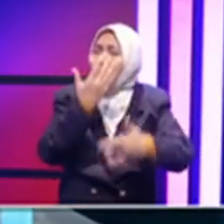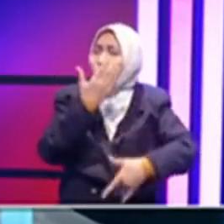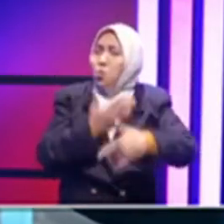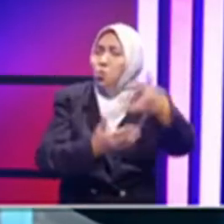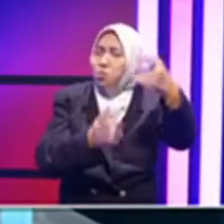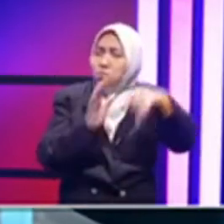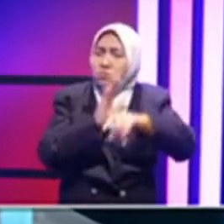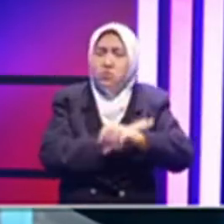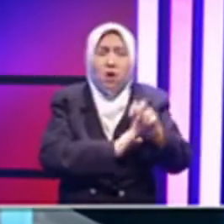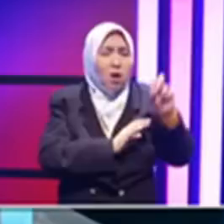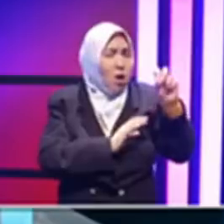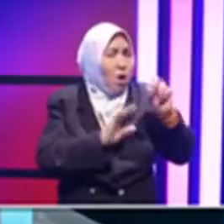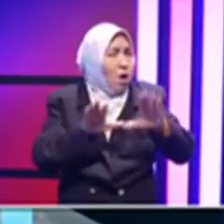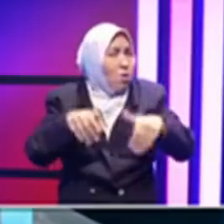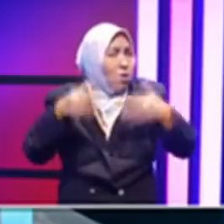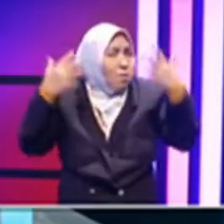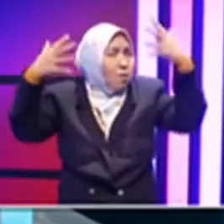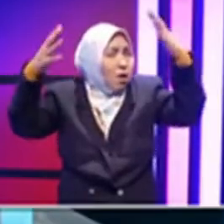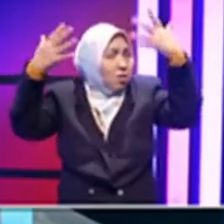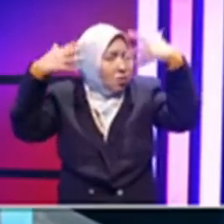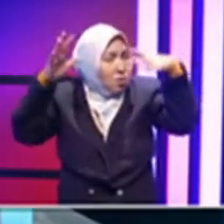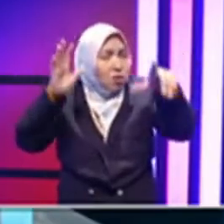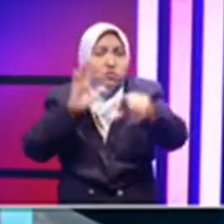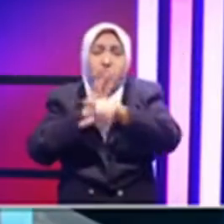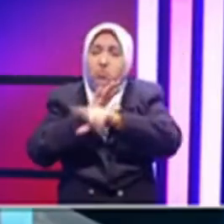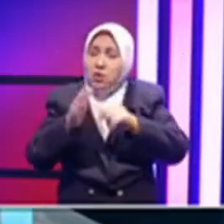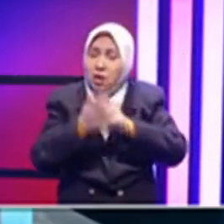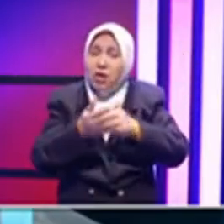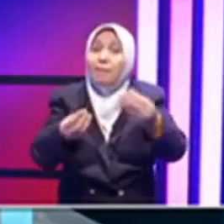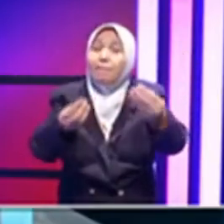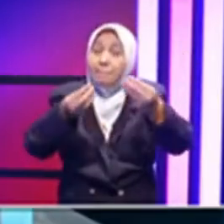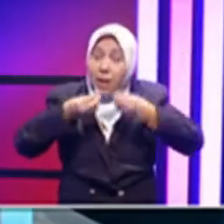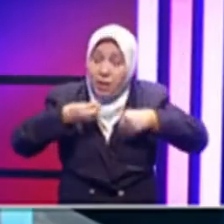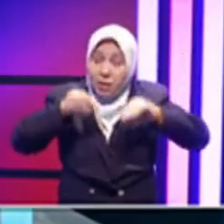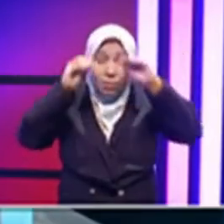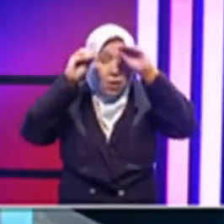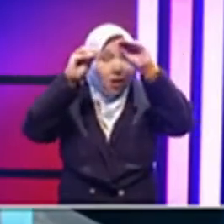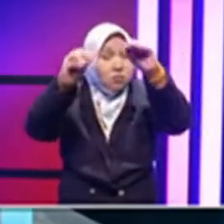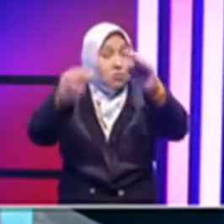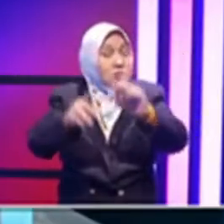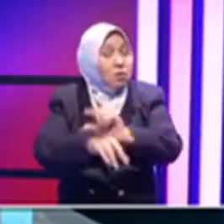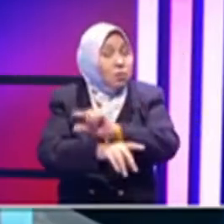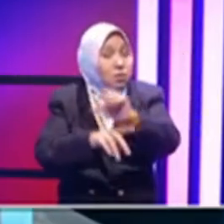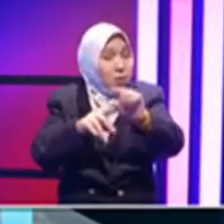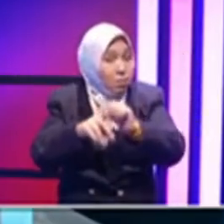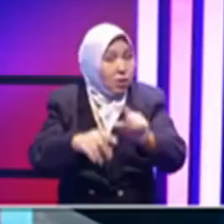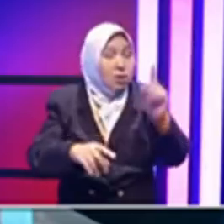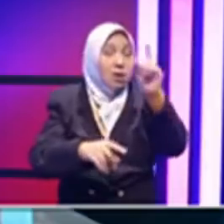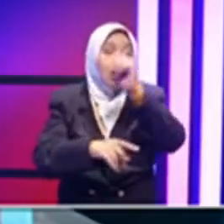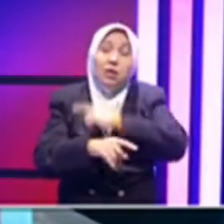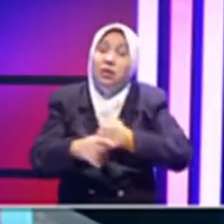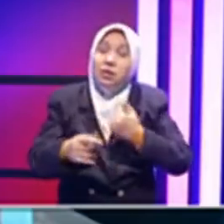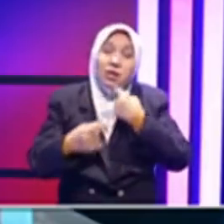kehebatan surah ini sendiri yang memberi pengajaran berguna kepada kita semua. Pada hari yang besar ini juga kita ingin mengucapkan setinggi